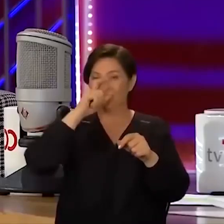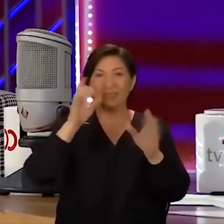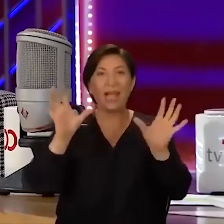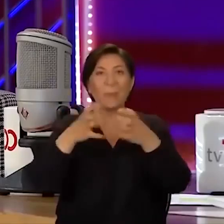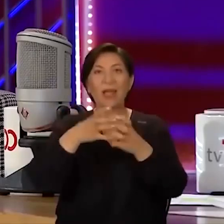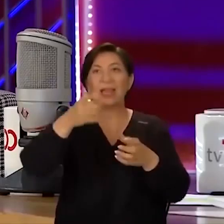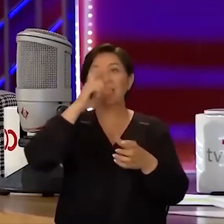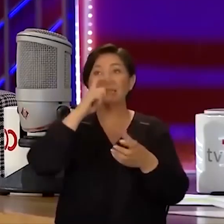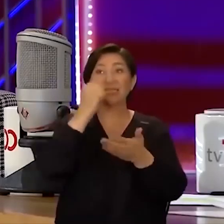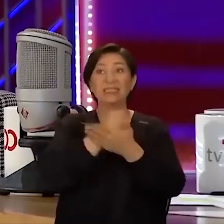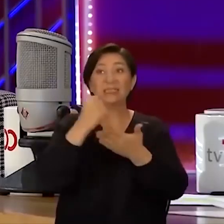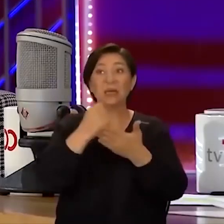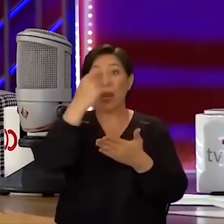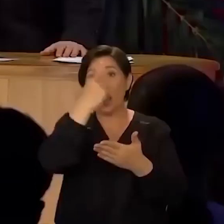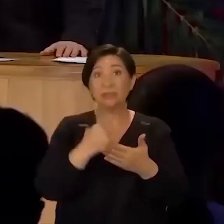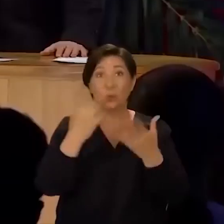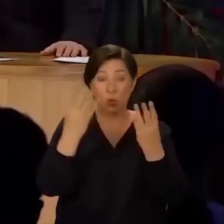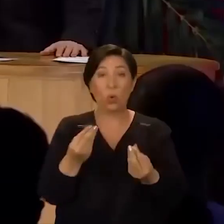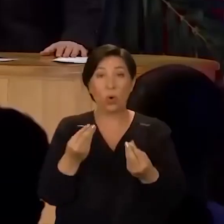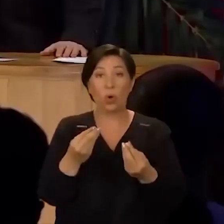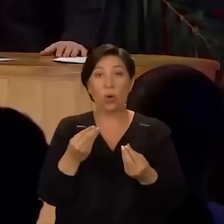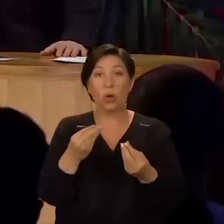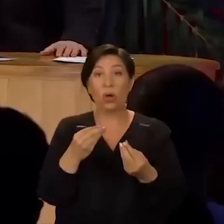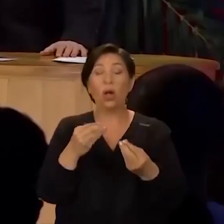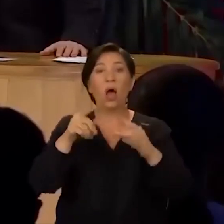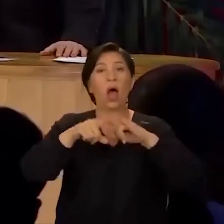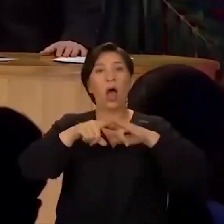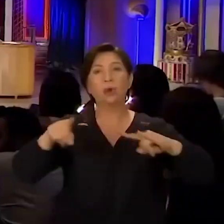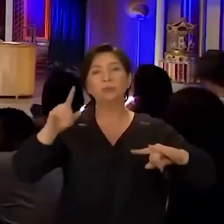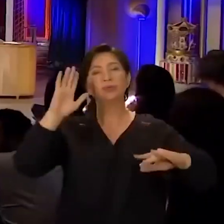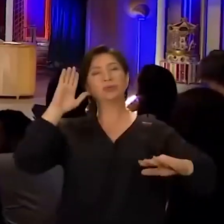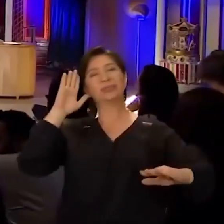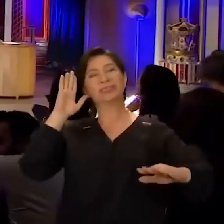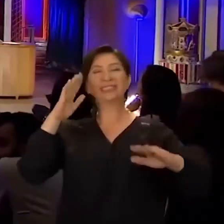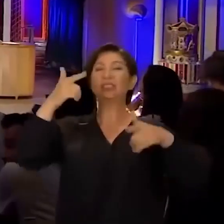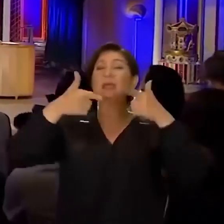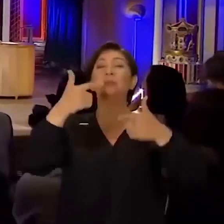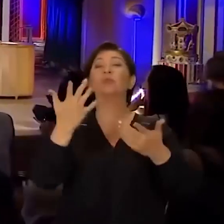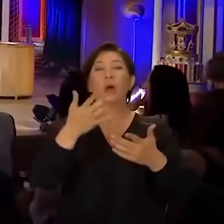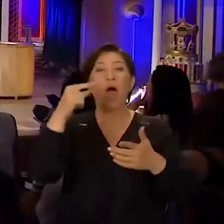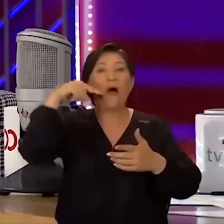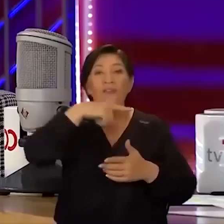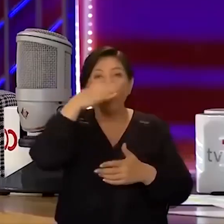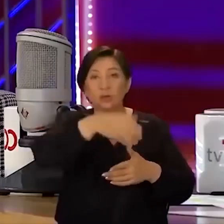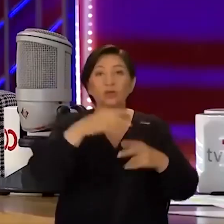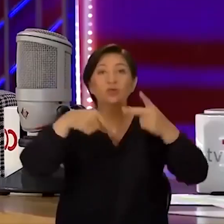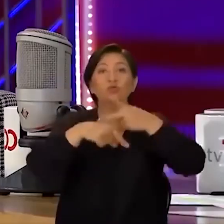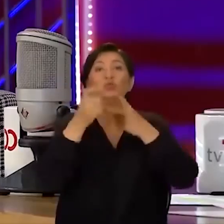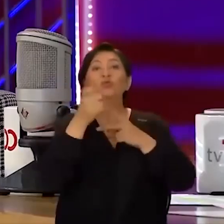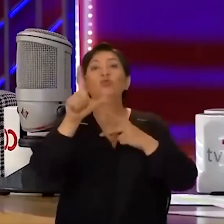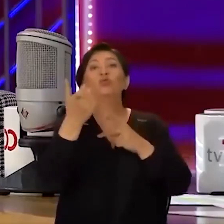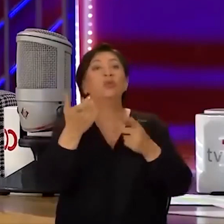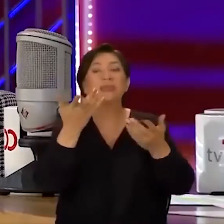reisinin kıydığı nikaha Aslında resmini sana da abi evinde oturup Havuz Başına Nihat odabaşı'na klip çektiriyorsun Afrika'ya gidip